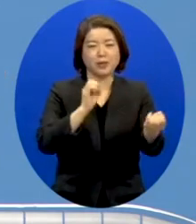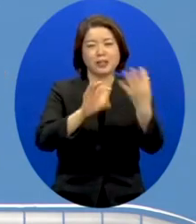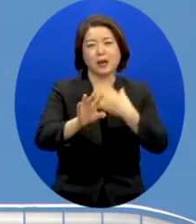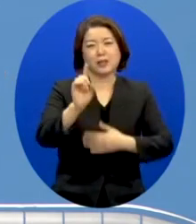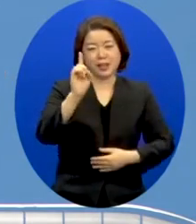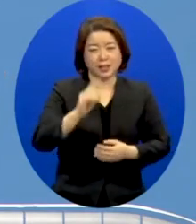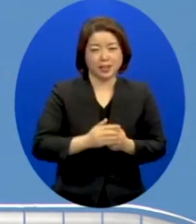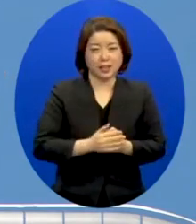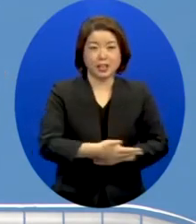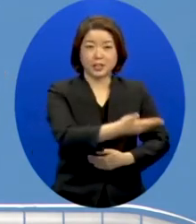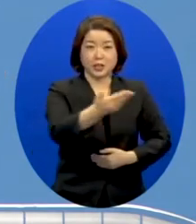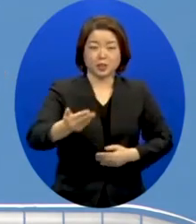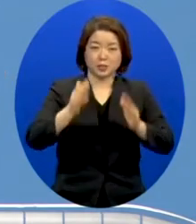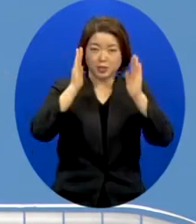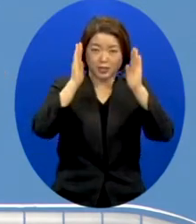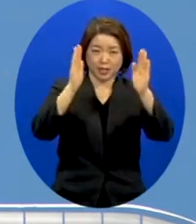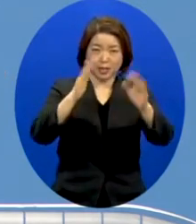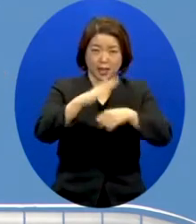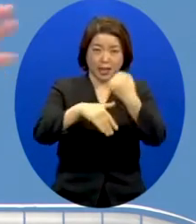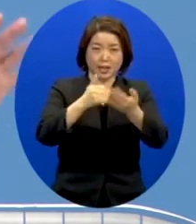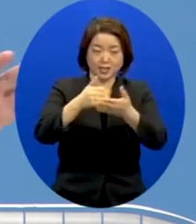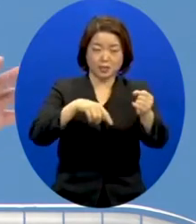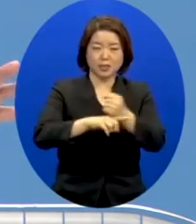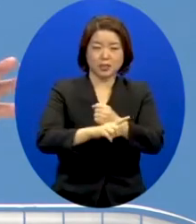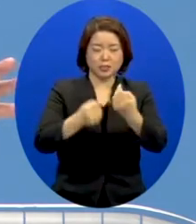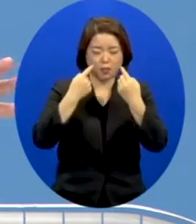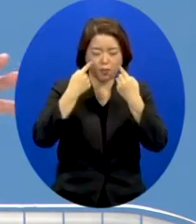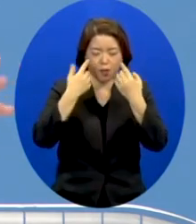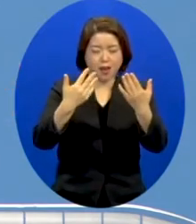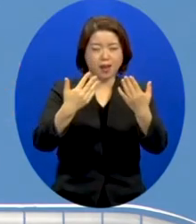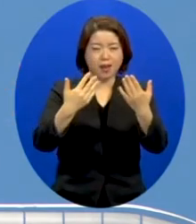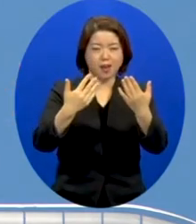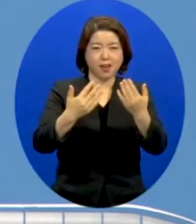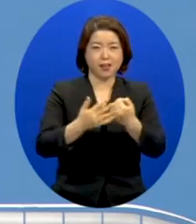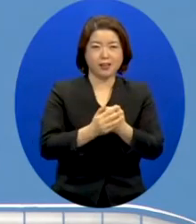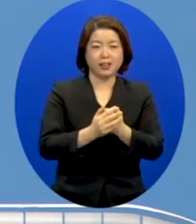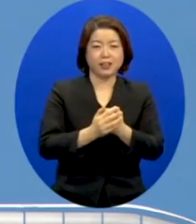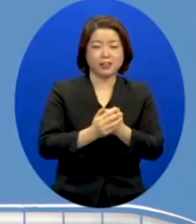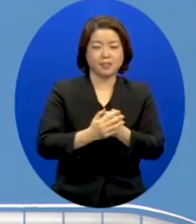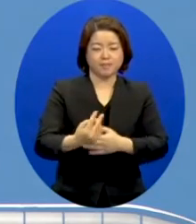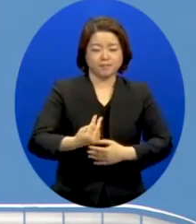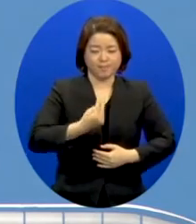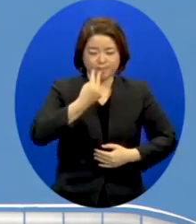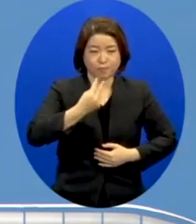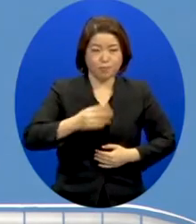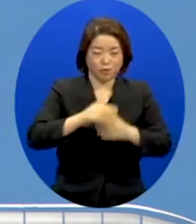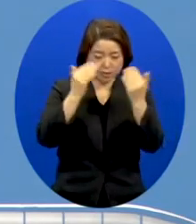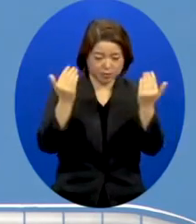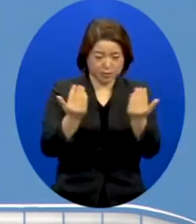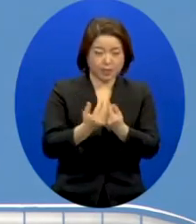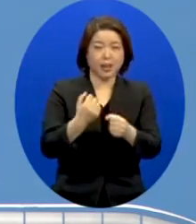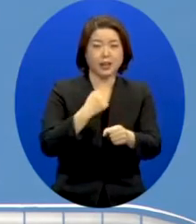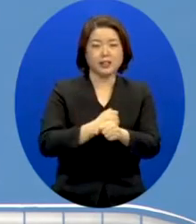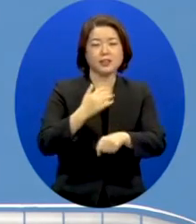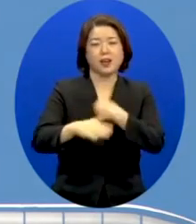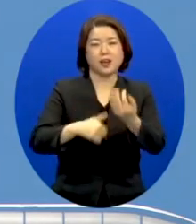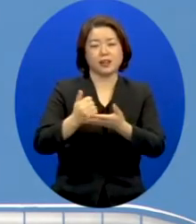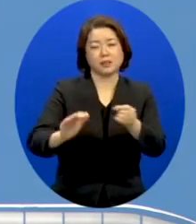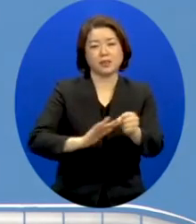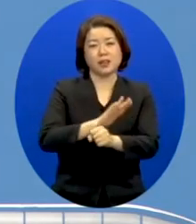여러분을 향한 하나님의 뜻은 너무나 명확합니다 목숨을 다하여 하나님을 사랑하는